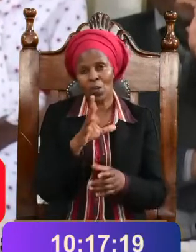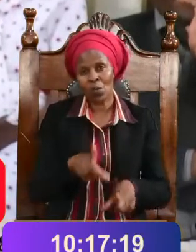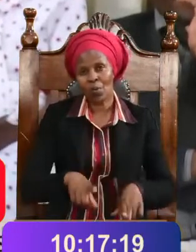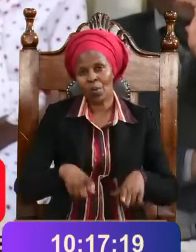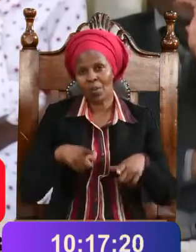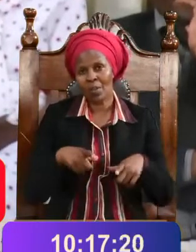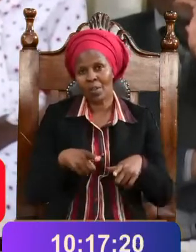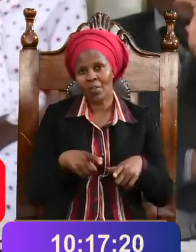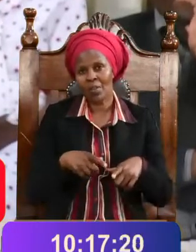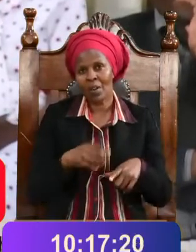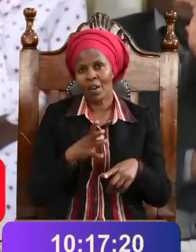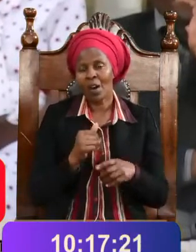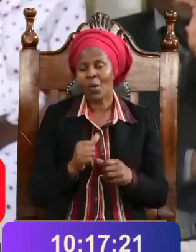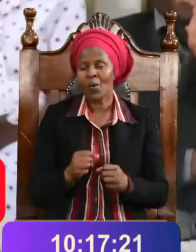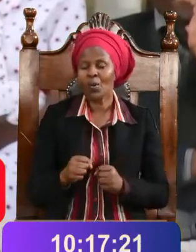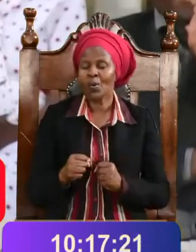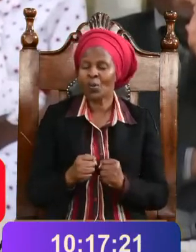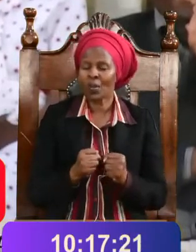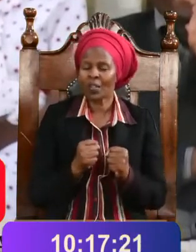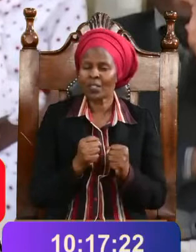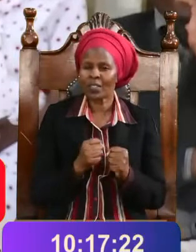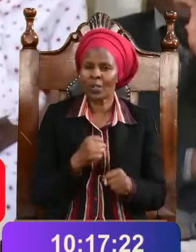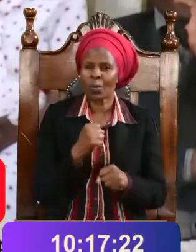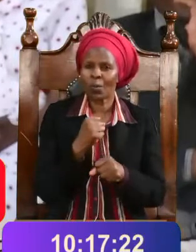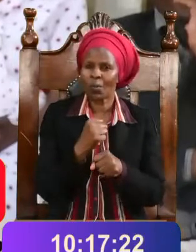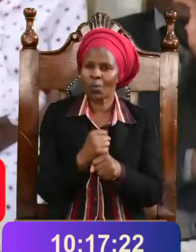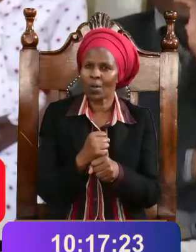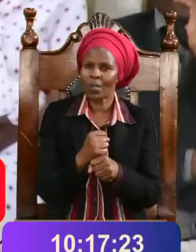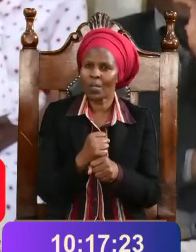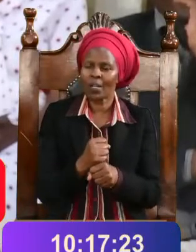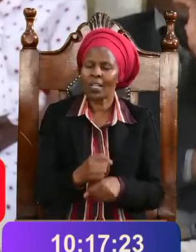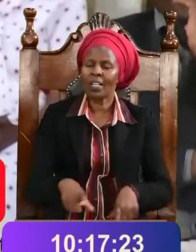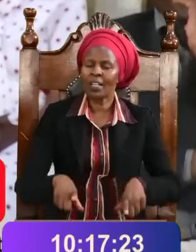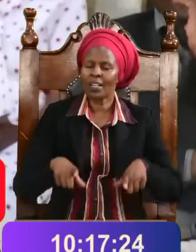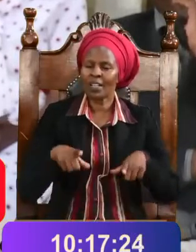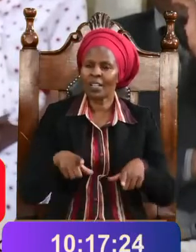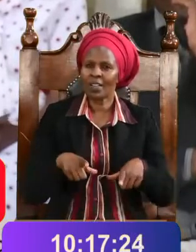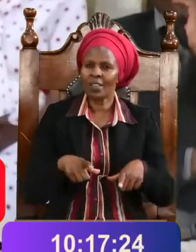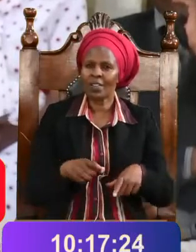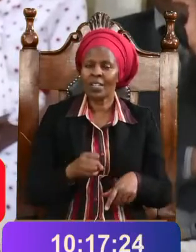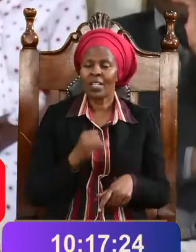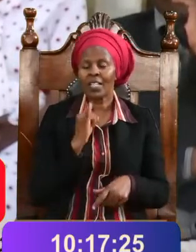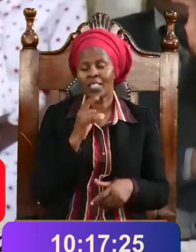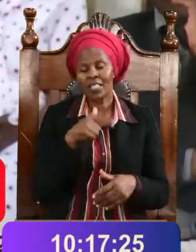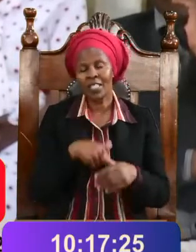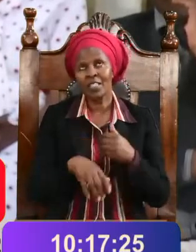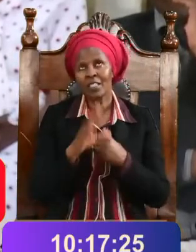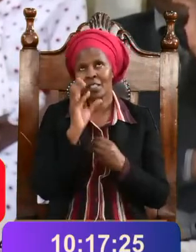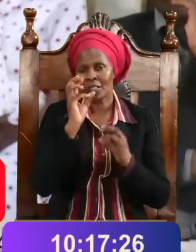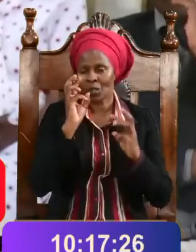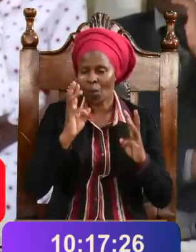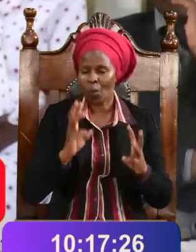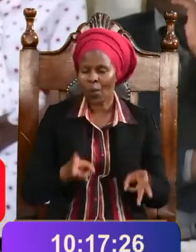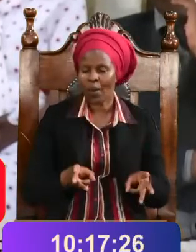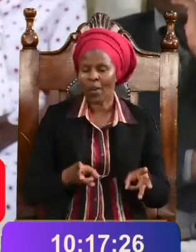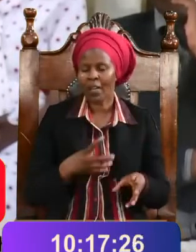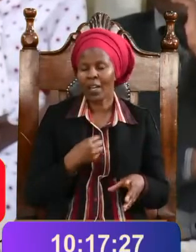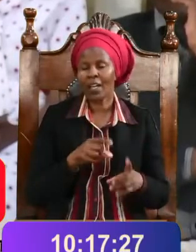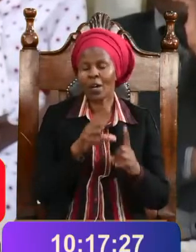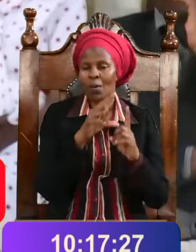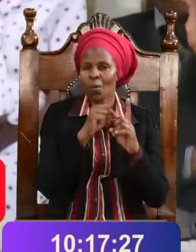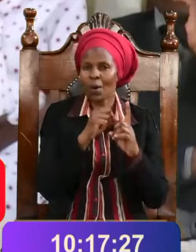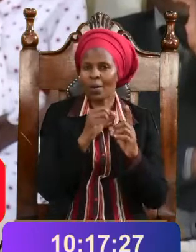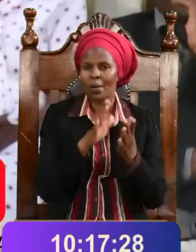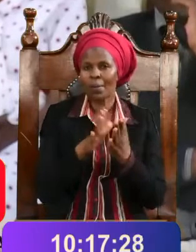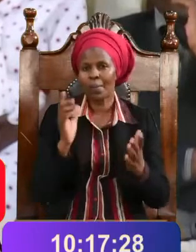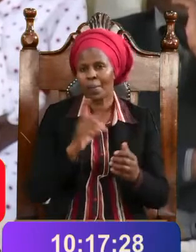jinsi utakavyojibeba, jinsi utakavyofanya, jinsi utakavyoishi, yalingane na neno lake Mungu. Praise be